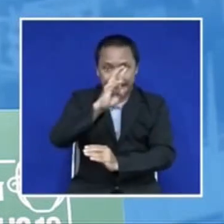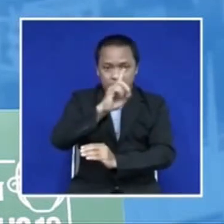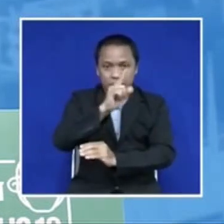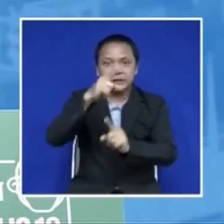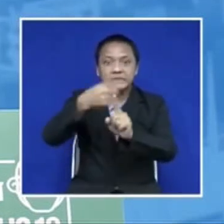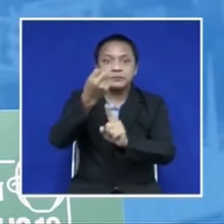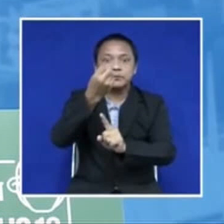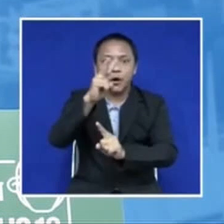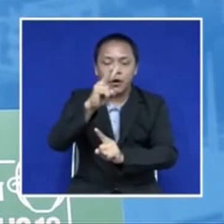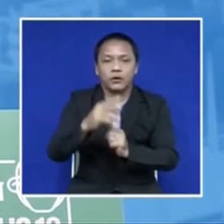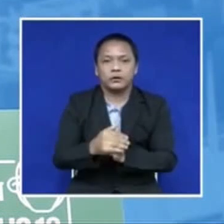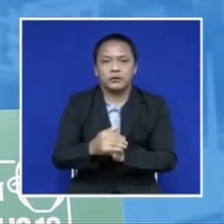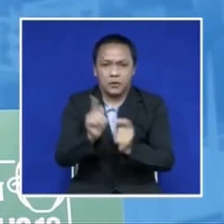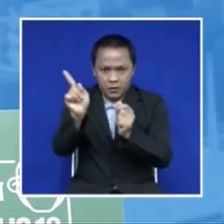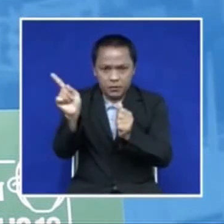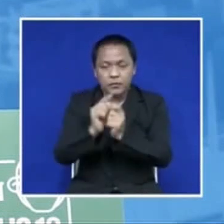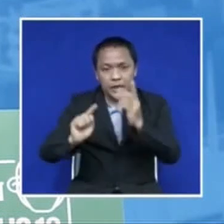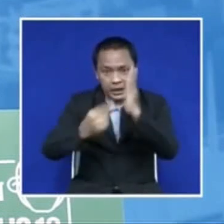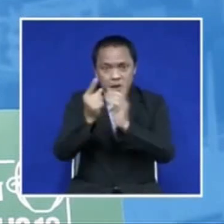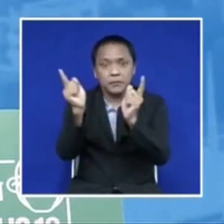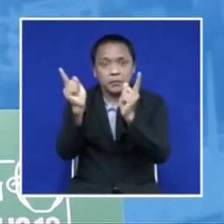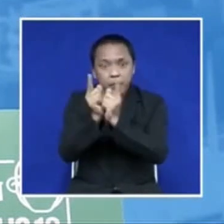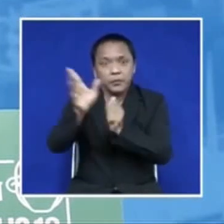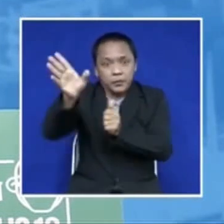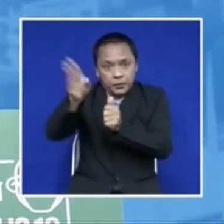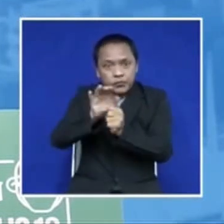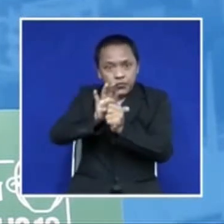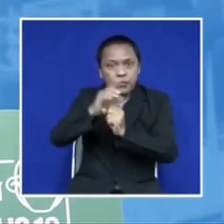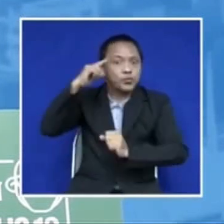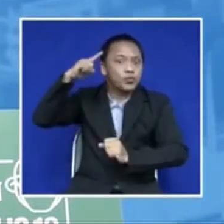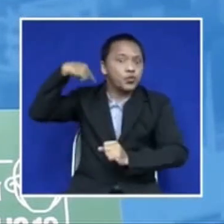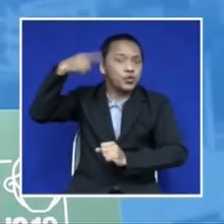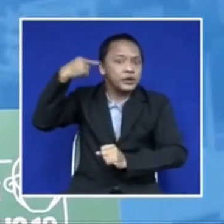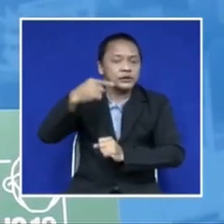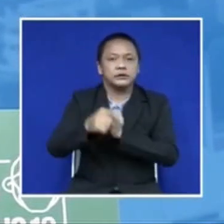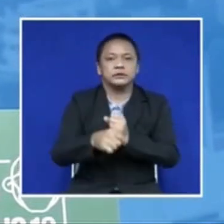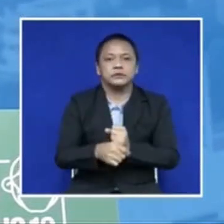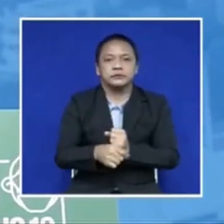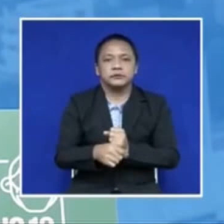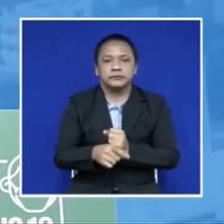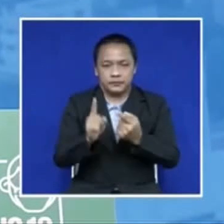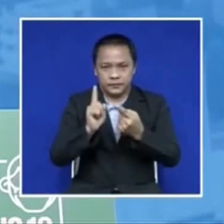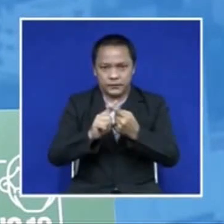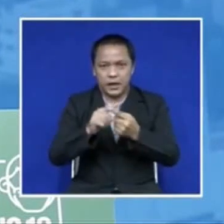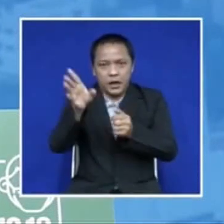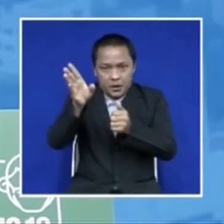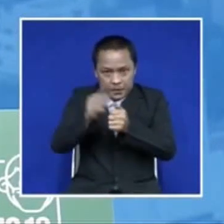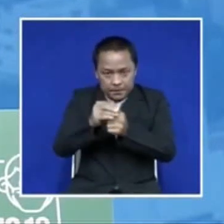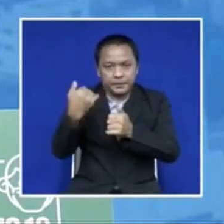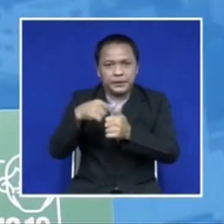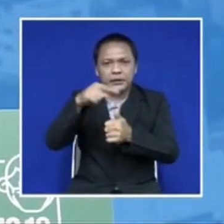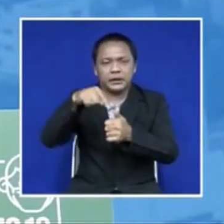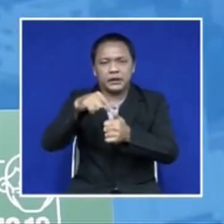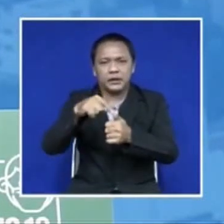ขอบเขตบริเวณที่ชัดเจนจึงพยายามควบคุมและก็ล็อคดาวกันไปแล้วเพื่อป้องกันการเคลื่อนไหวของเชื้อไปในพื้นที่อื่นที่ผ่านมา